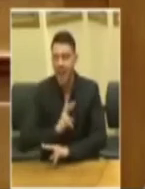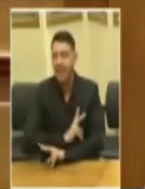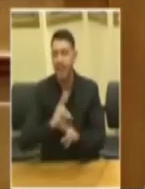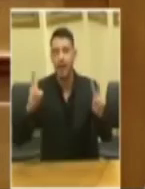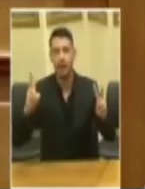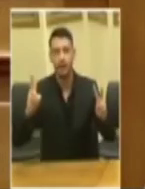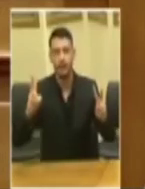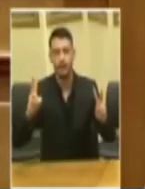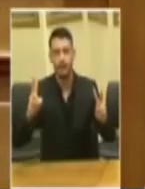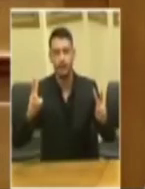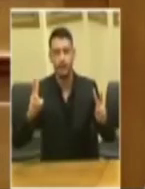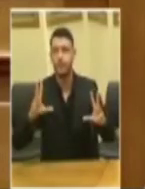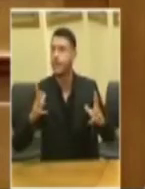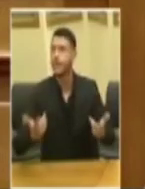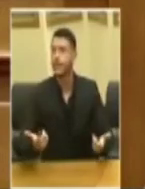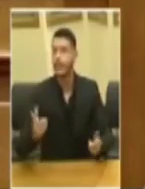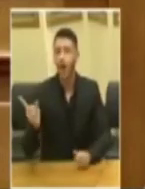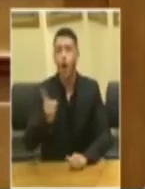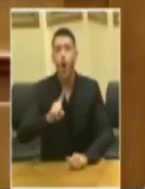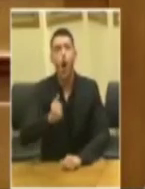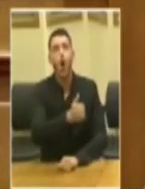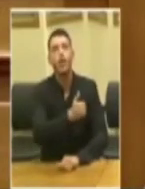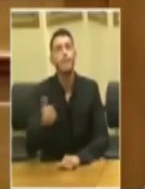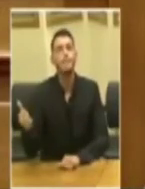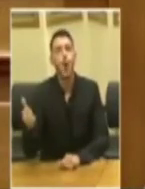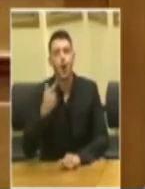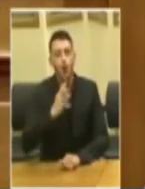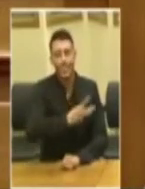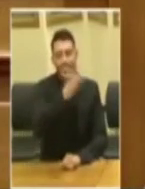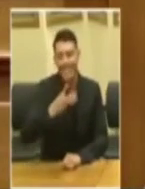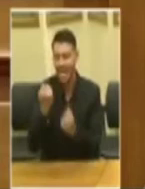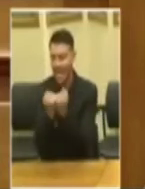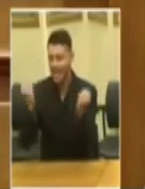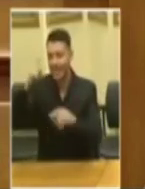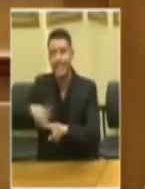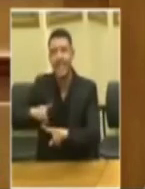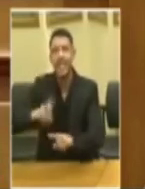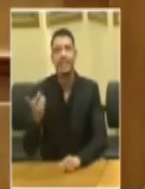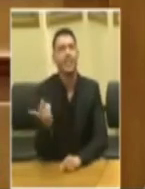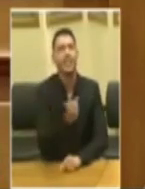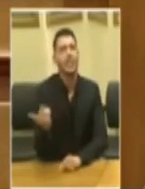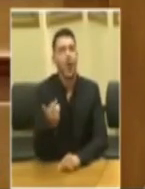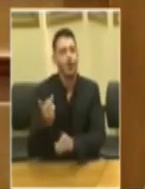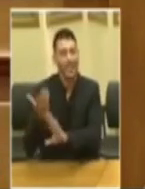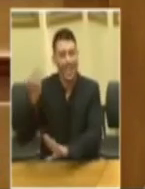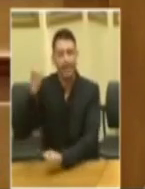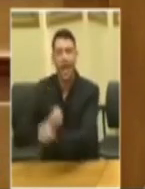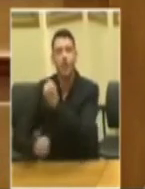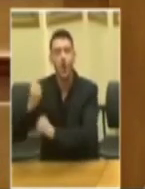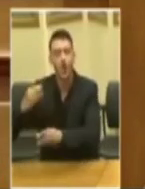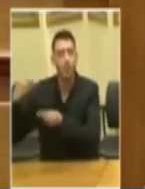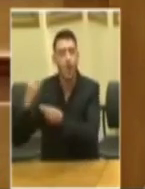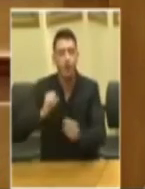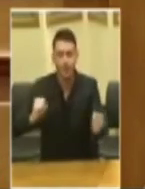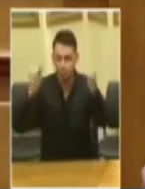μόνο τα δεινά που προκάλεσαν οι ΣΥΡΙΖΑ ΝΕΛ τα τελευταία 3,5 χρόνια στη χώρα, αλλά και την ελπίδα που έρχεται, μαζί με την αλήθεια,